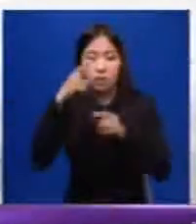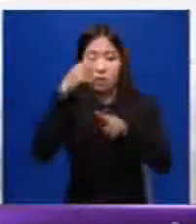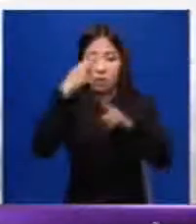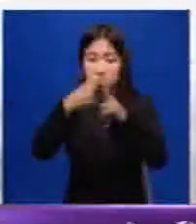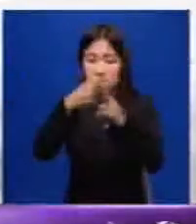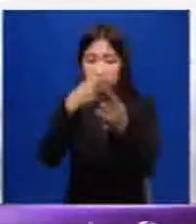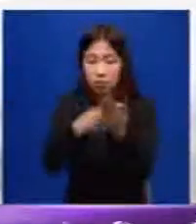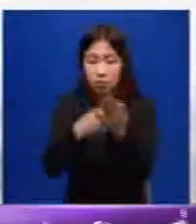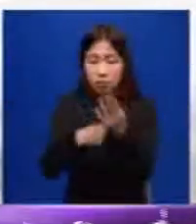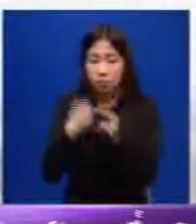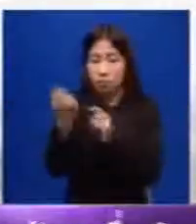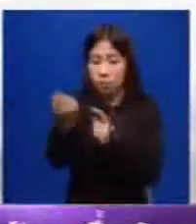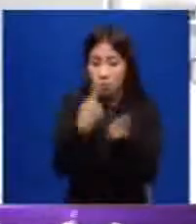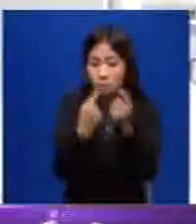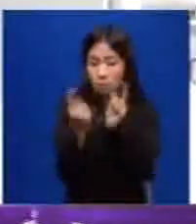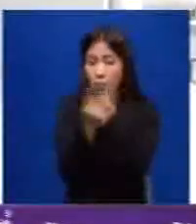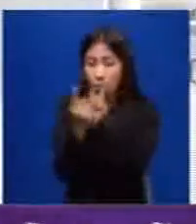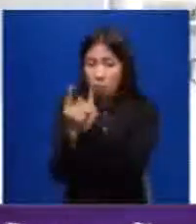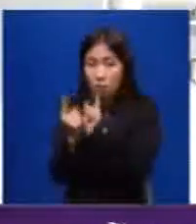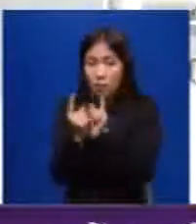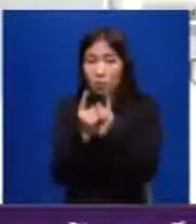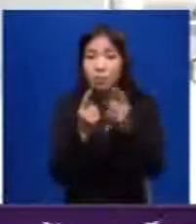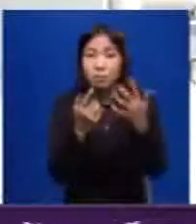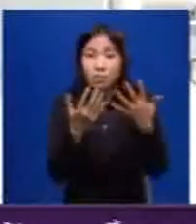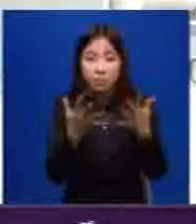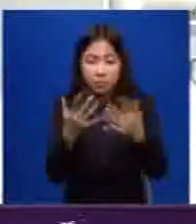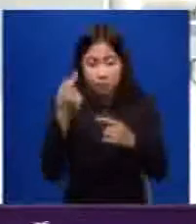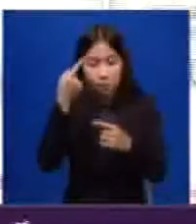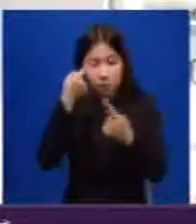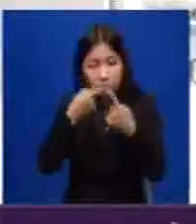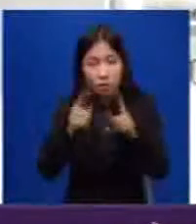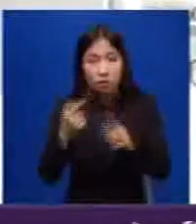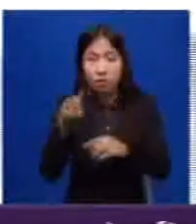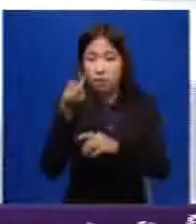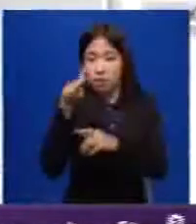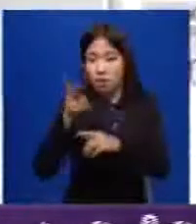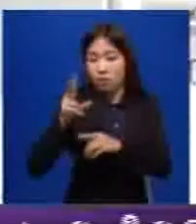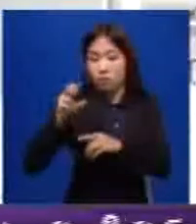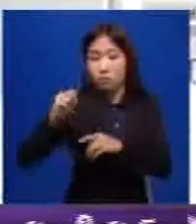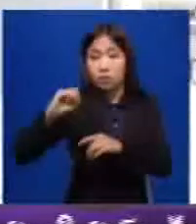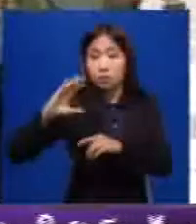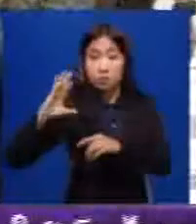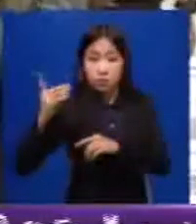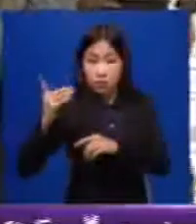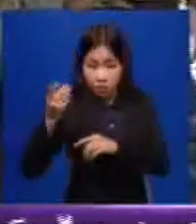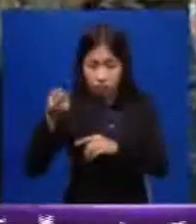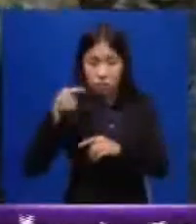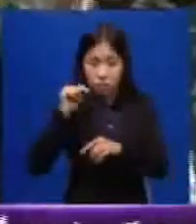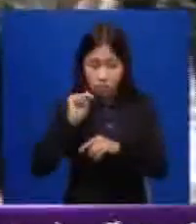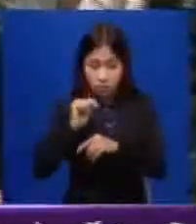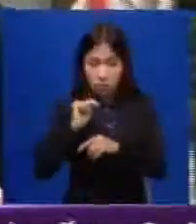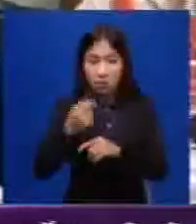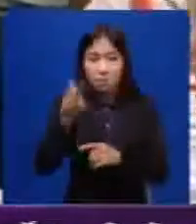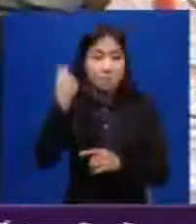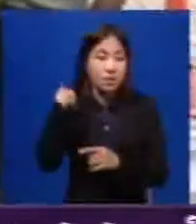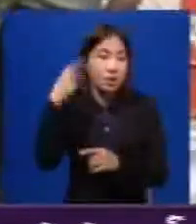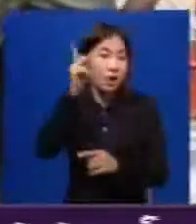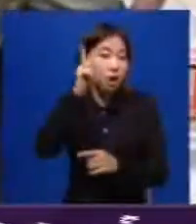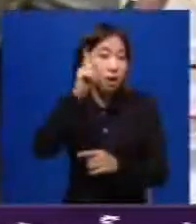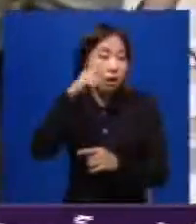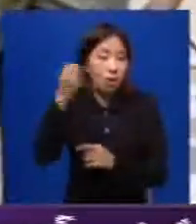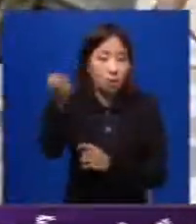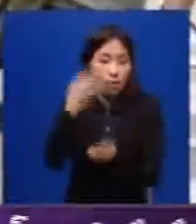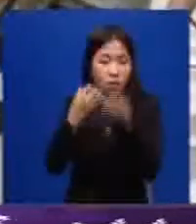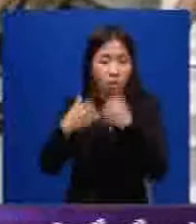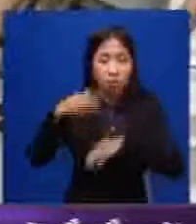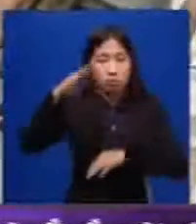งเรียกบุคคลเข้ารายงานตัวของคณะรักษาความสงบแห่งชาติหรือคสช.นะคะแต่ก็มีข่าวรายงานว่า